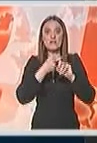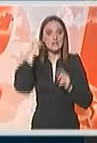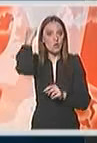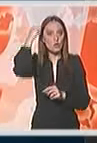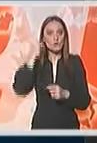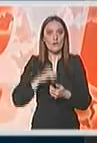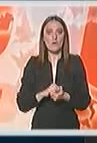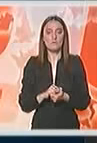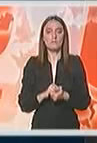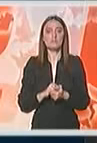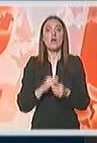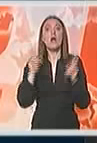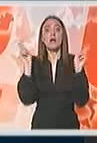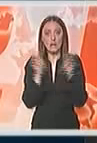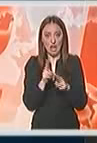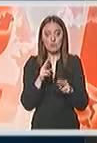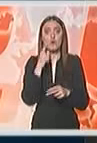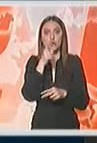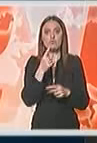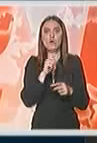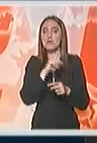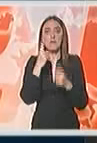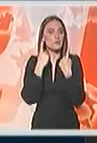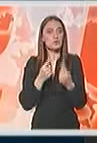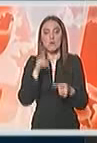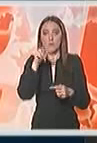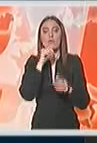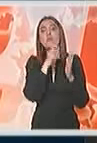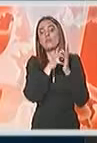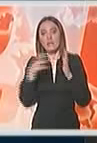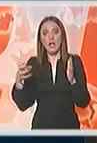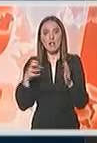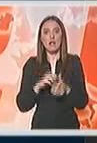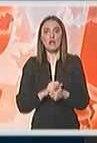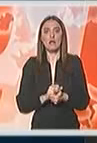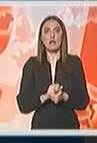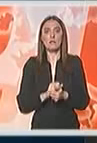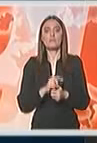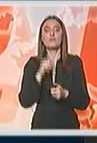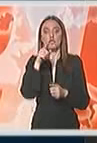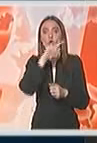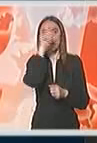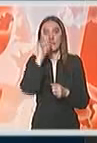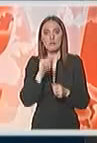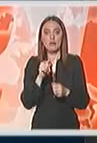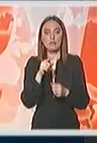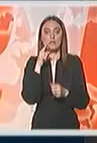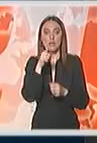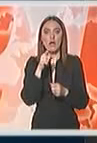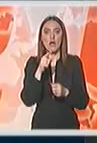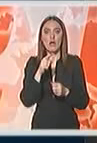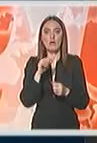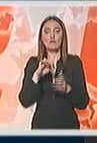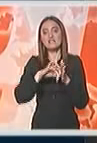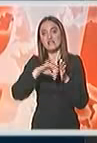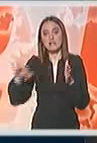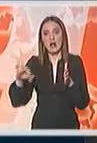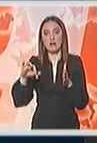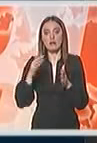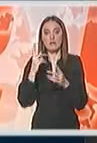Kosovom? Kratkoročno da postoji mogućnost i dalje da se to pitanje da se metne sa strane i da